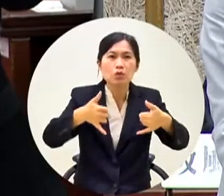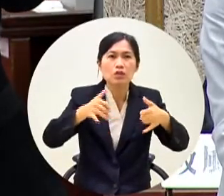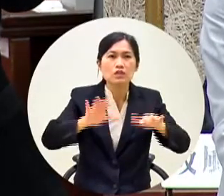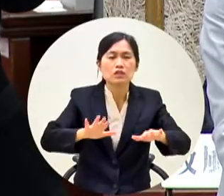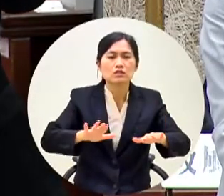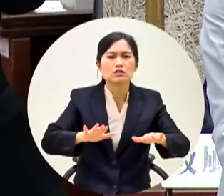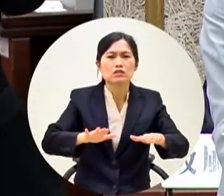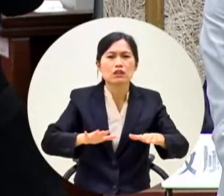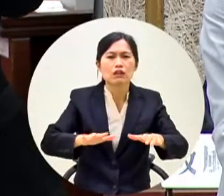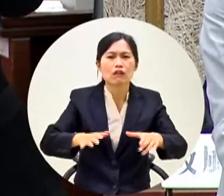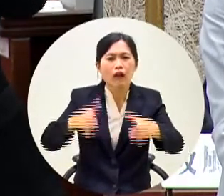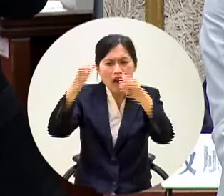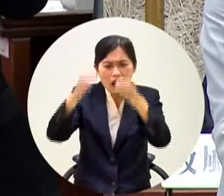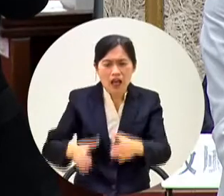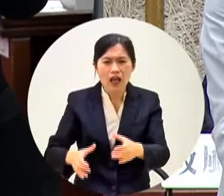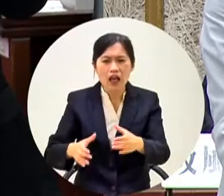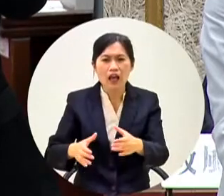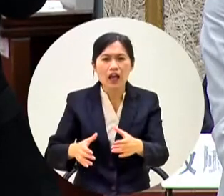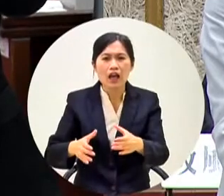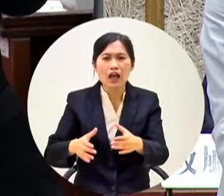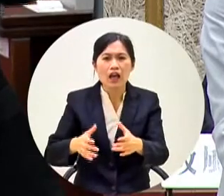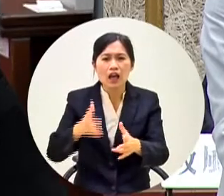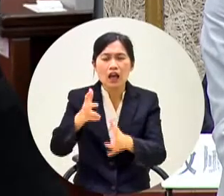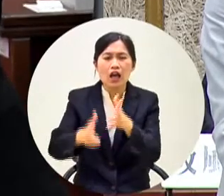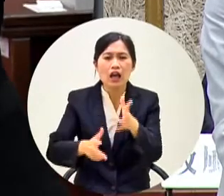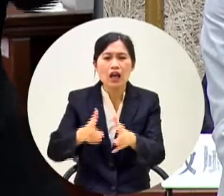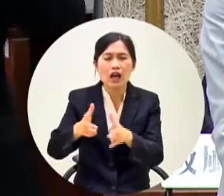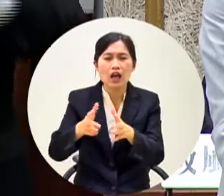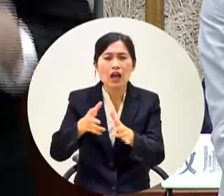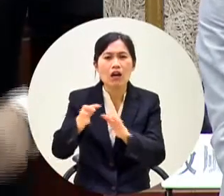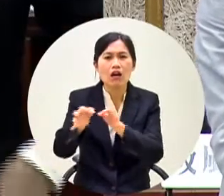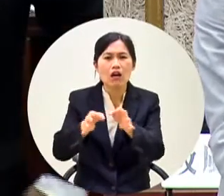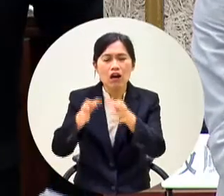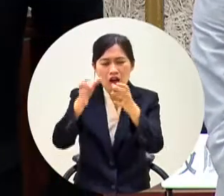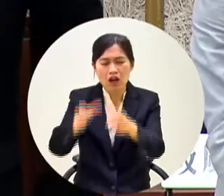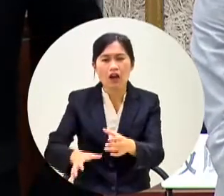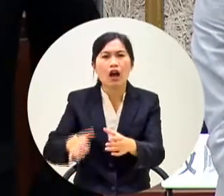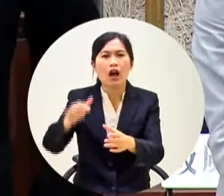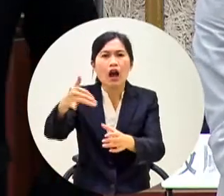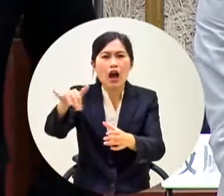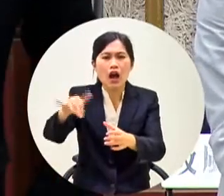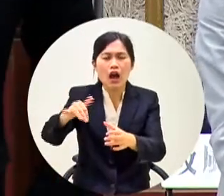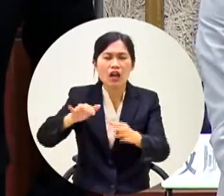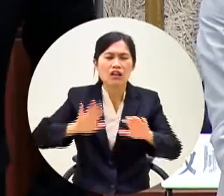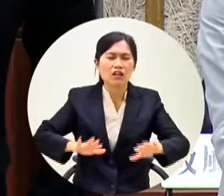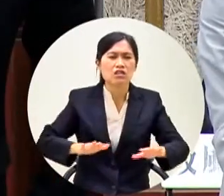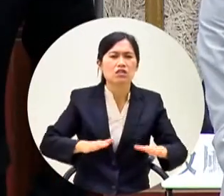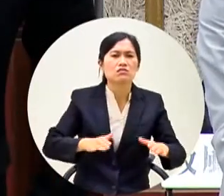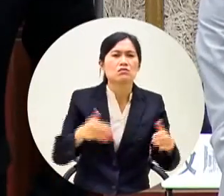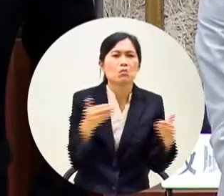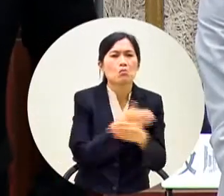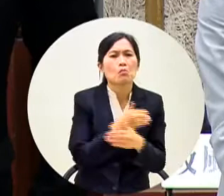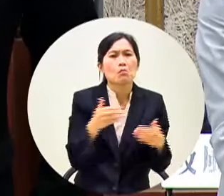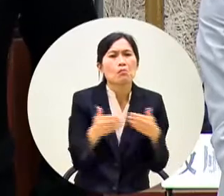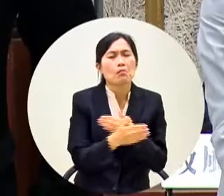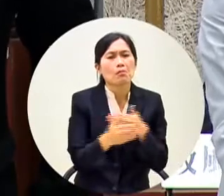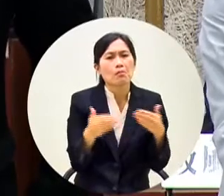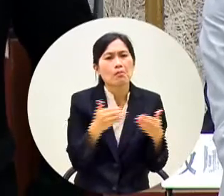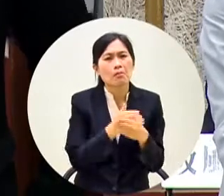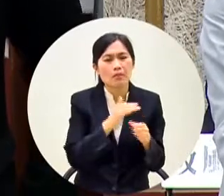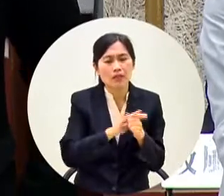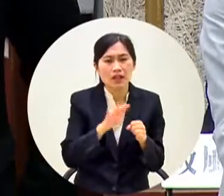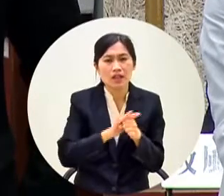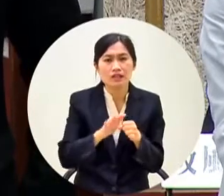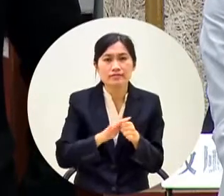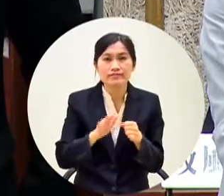业园区啊未，厂商啊未进驻啦吼。你看这个交流路，车辆就安尼啊啦。啊，你未来